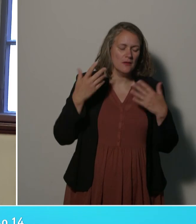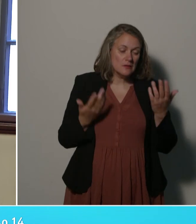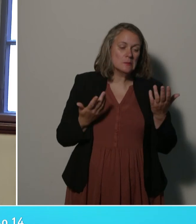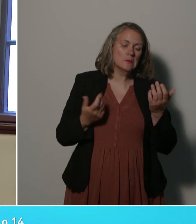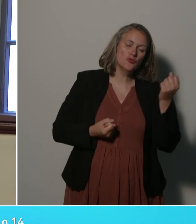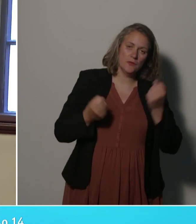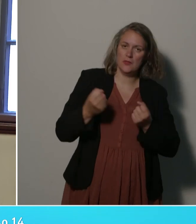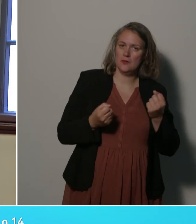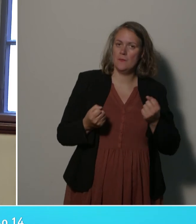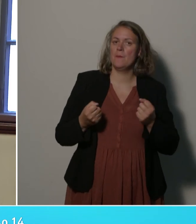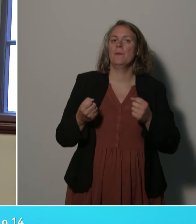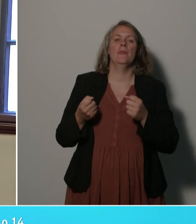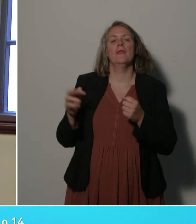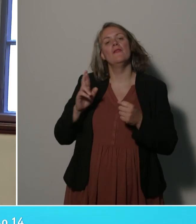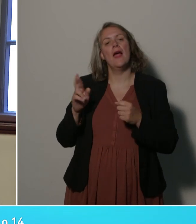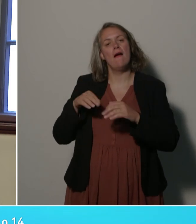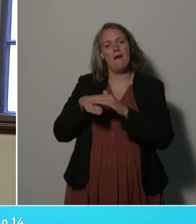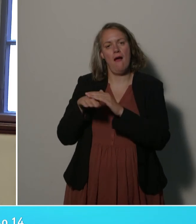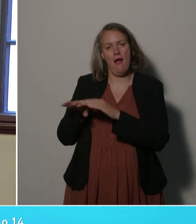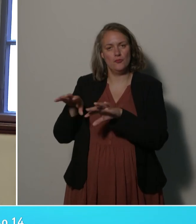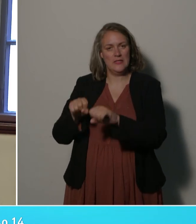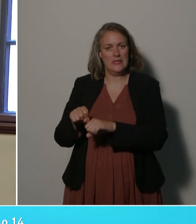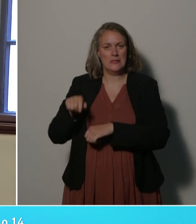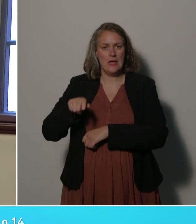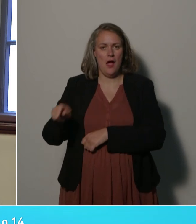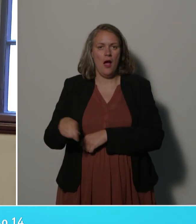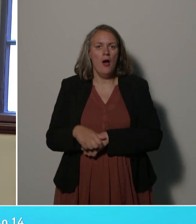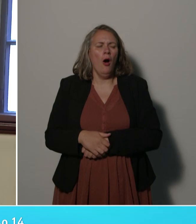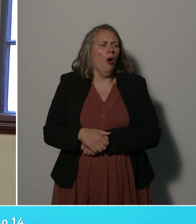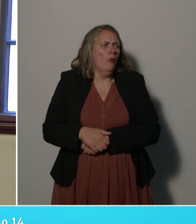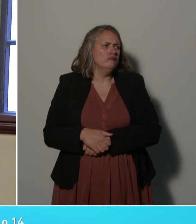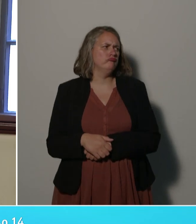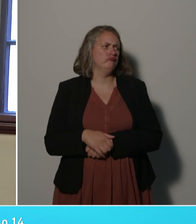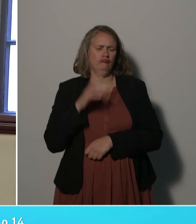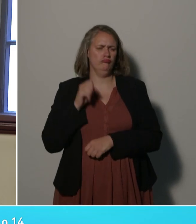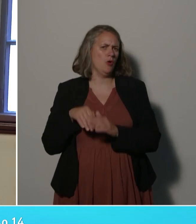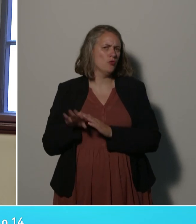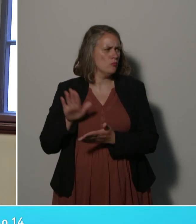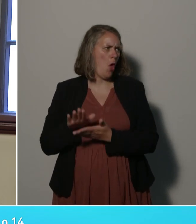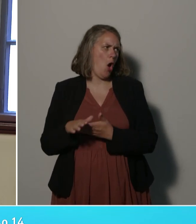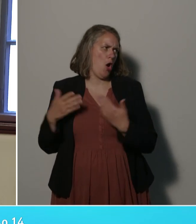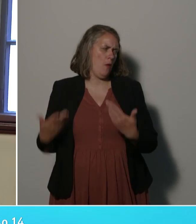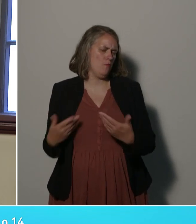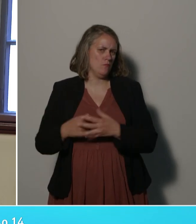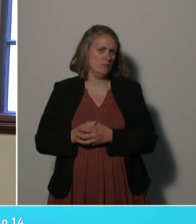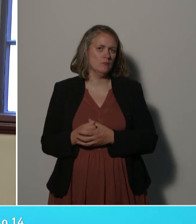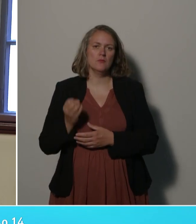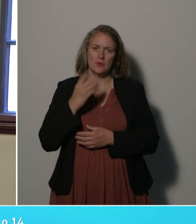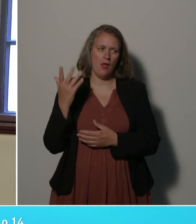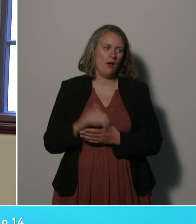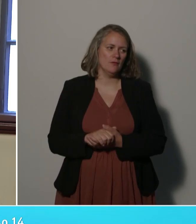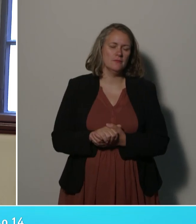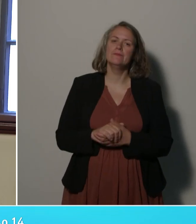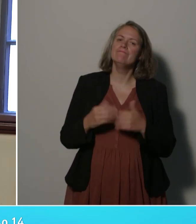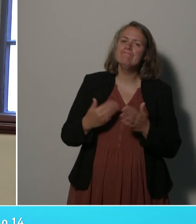die Garagenbesitzer natürlich ihre Garage gerne behalten wollen, wenn sie die als Garage nutzen. Und ich finde es